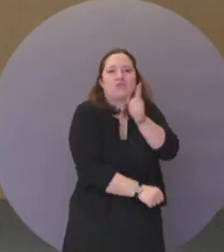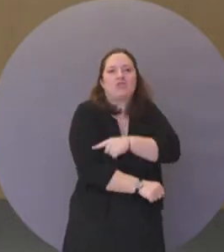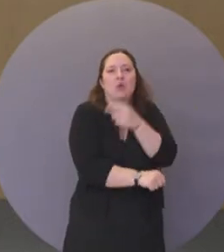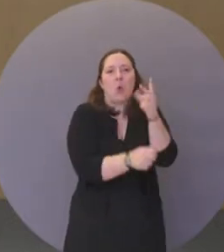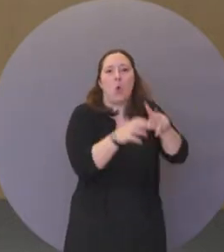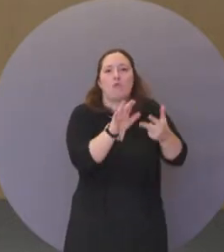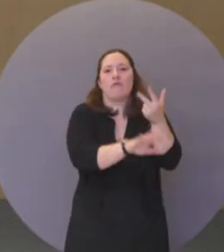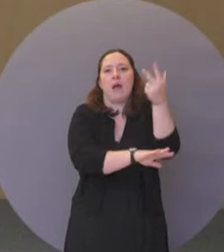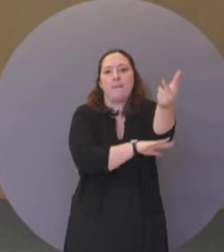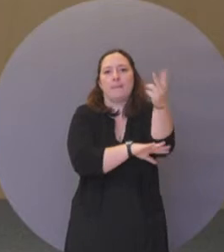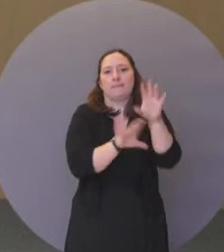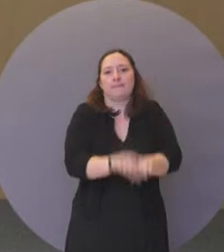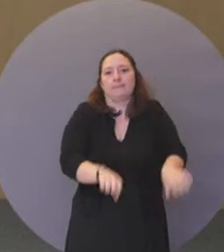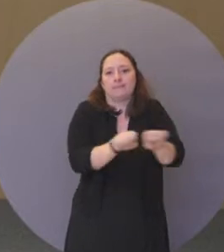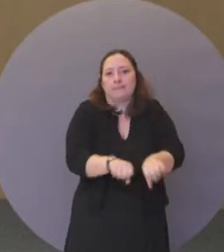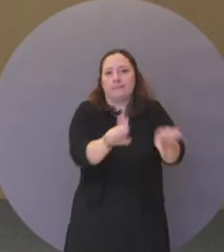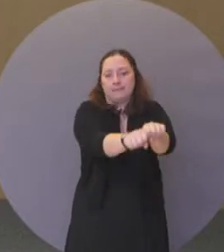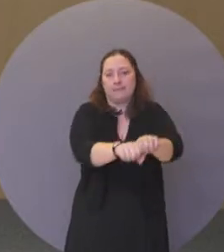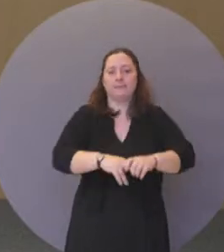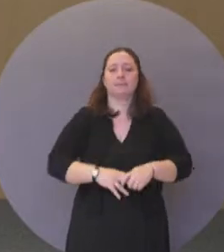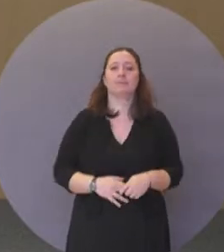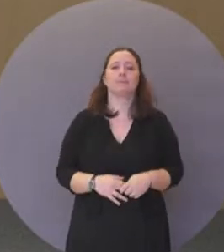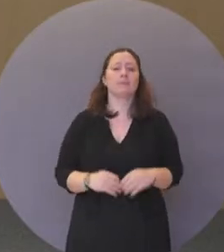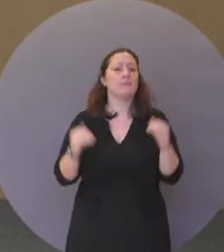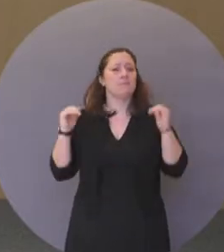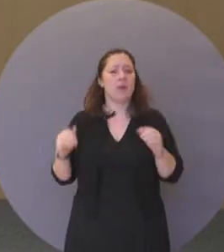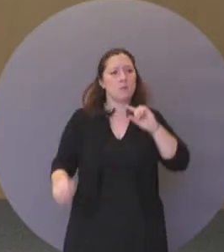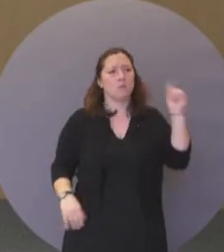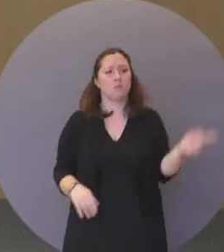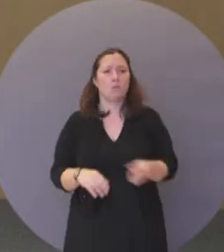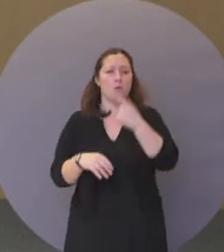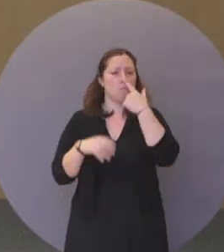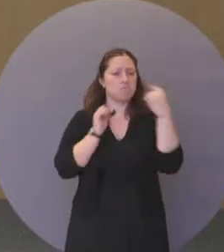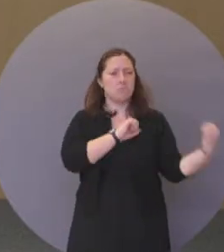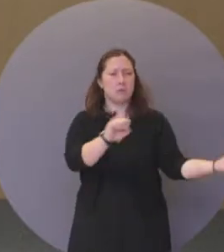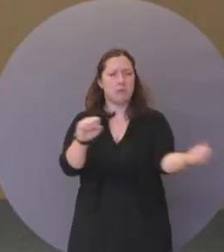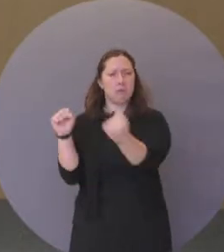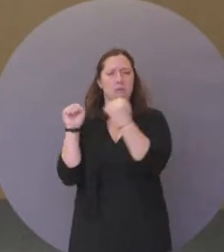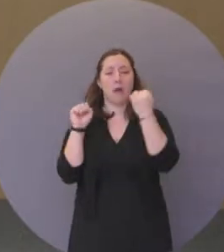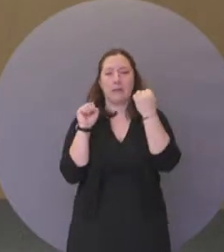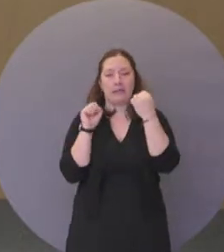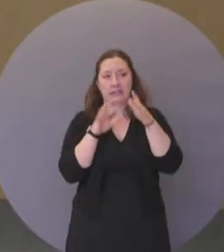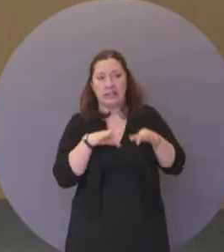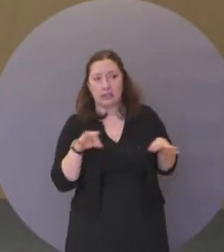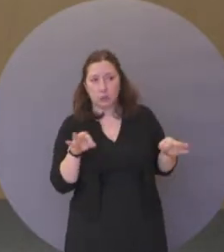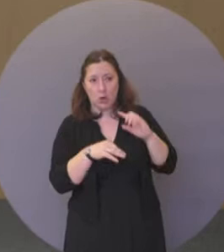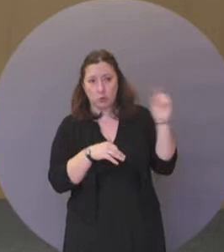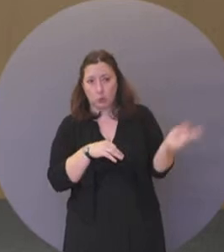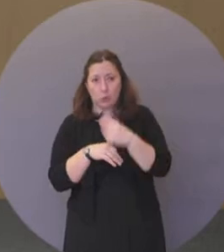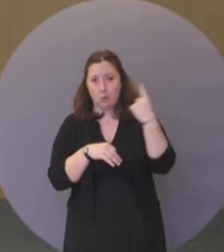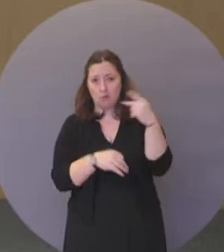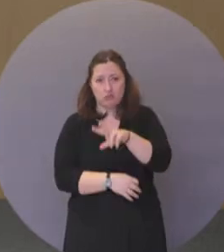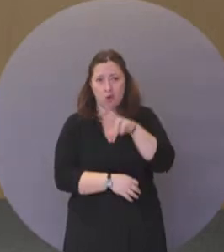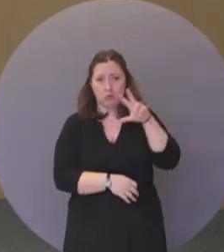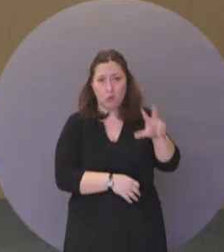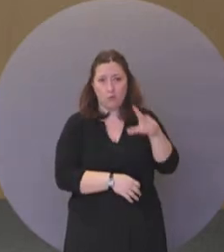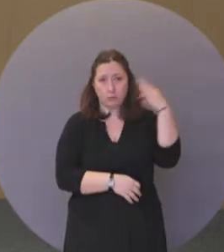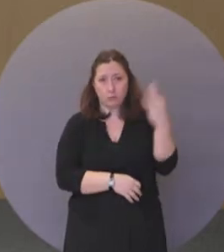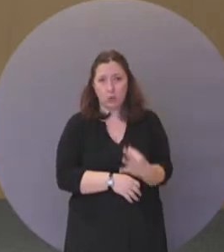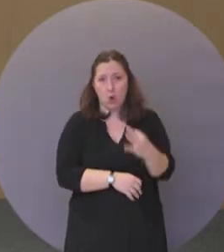malgré une volonté forte et partagée la plupart des territoires sont loin d'être atteindre les 33% d'énergie renouvelable